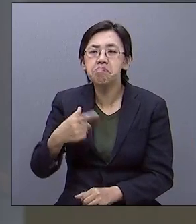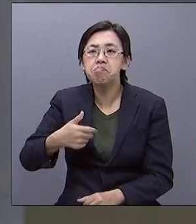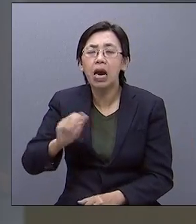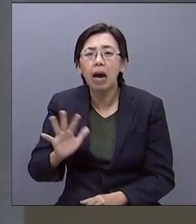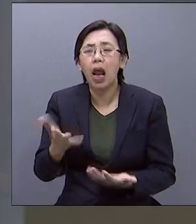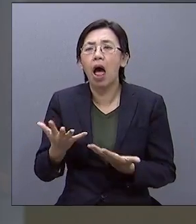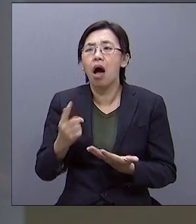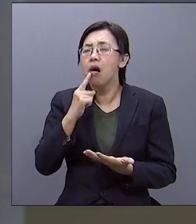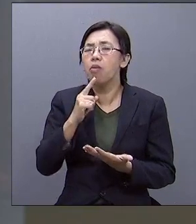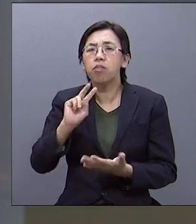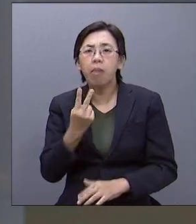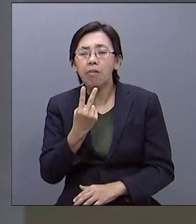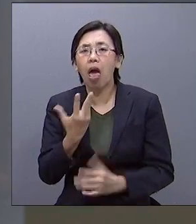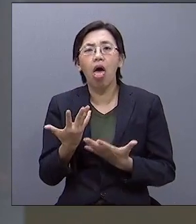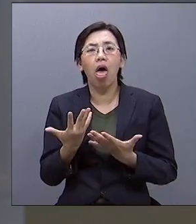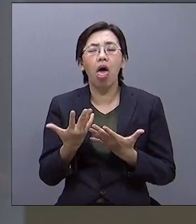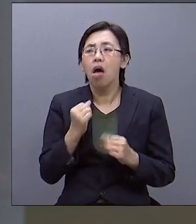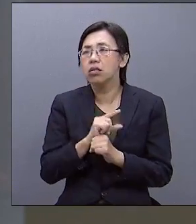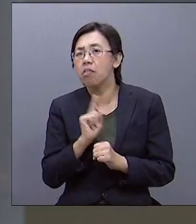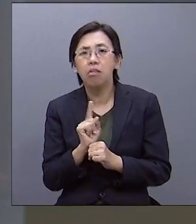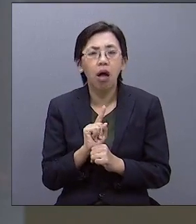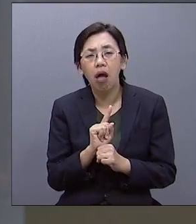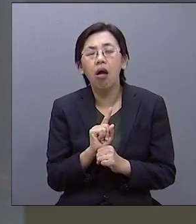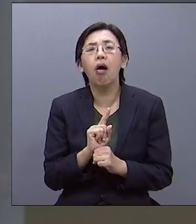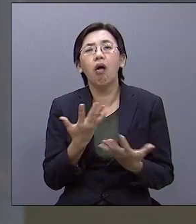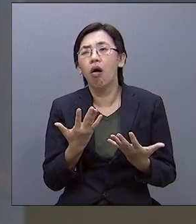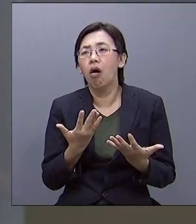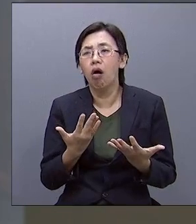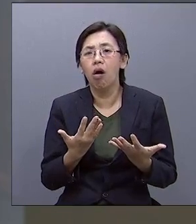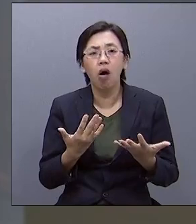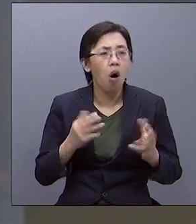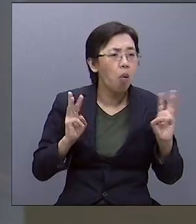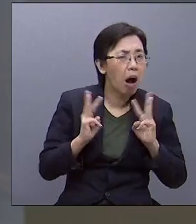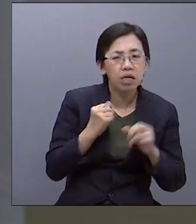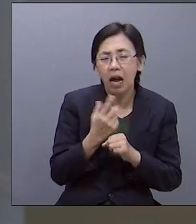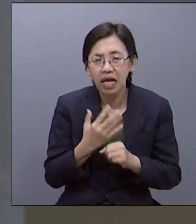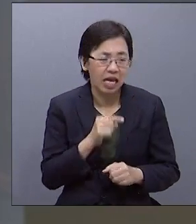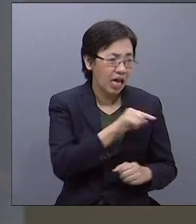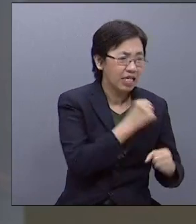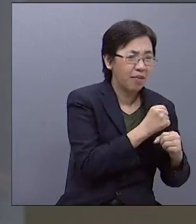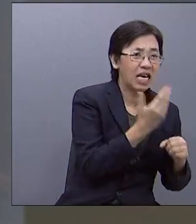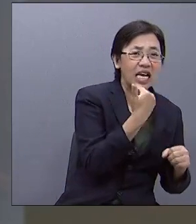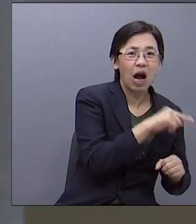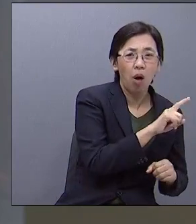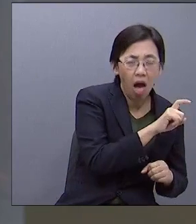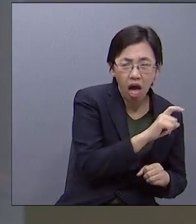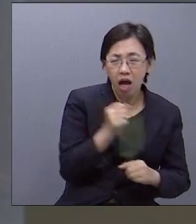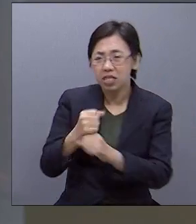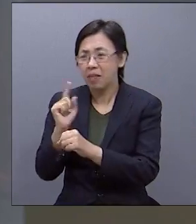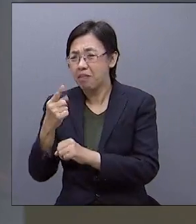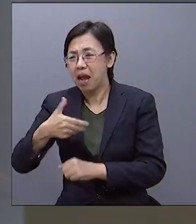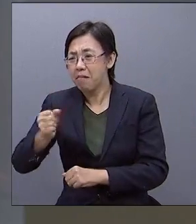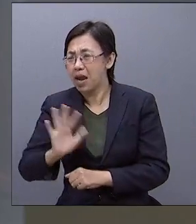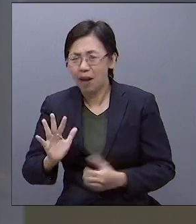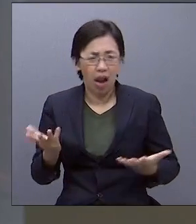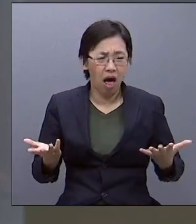นี้คุณผู้ชมคะมันเคว้งคว้างมากๆกลับไม่ได้ไปไม่ถึงค่ะจะกลับไปทำงานที่เก่าก็กระไรอยู่จะไปที่ใหม่อ้าวเขาก็ไม่ให้ท